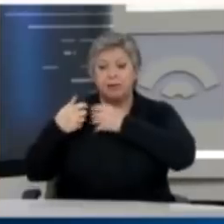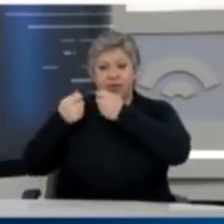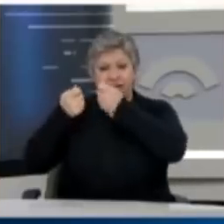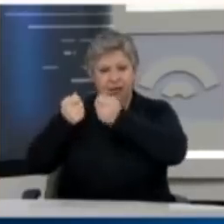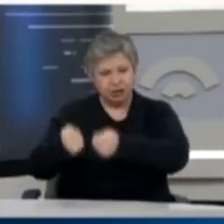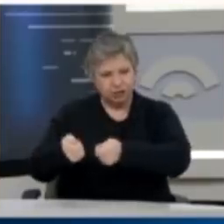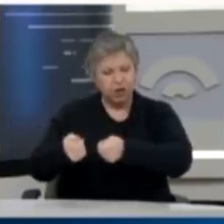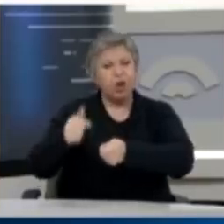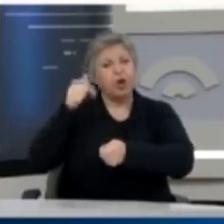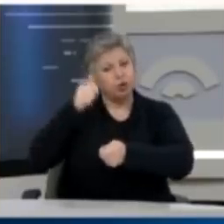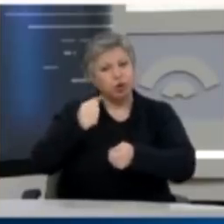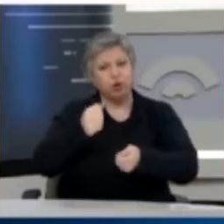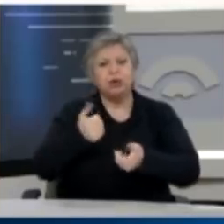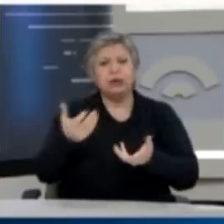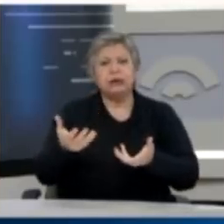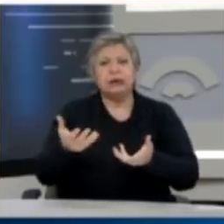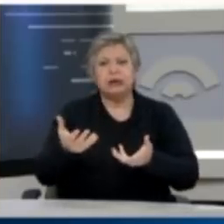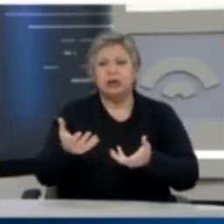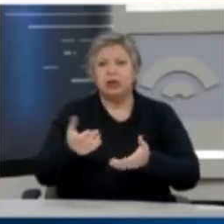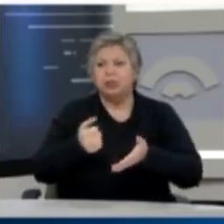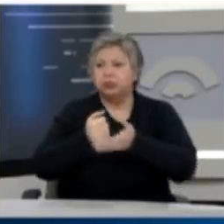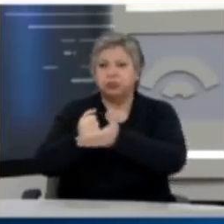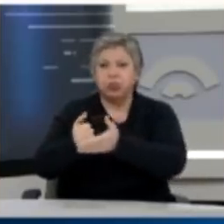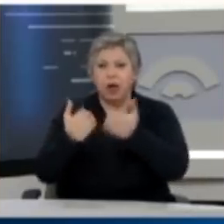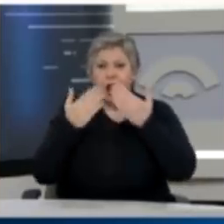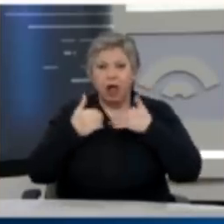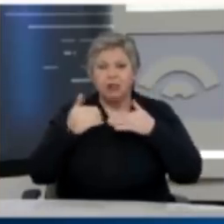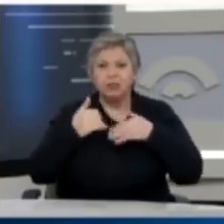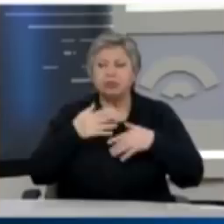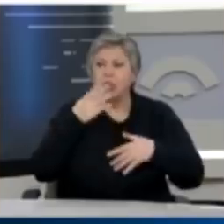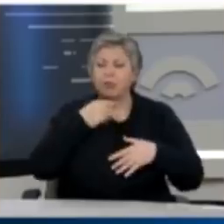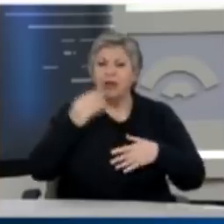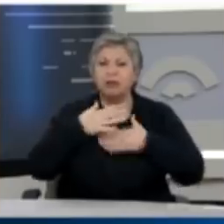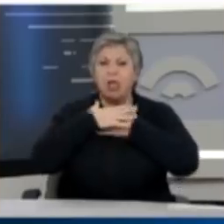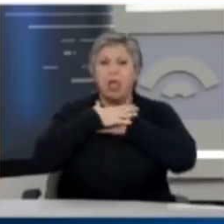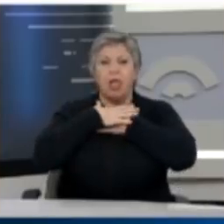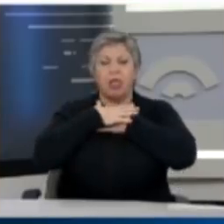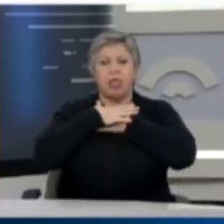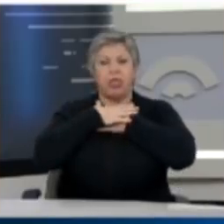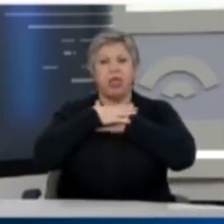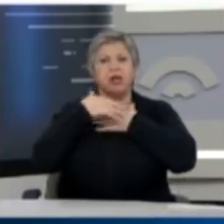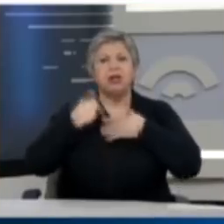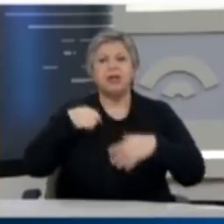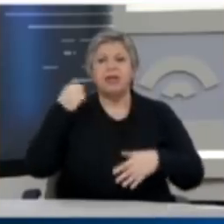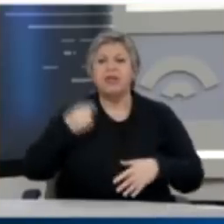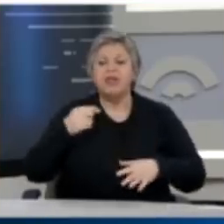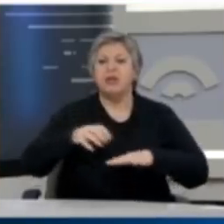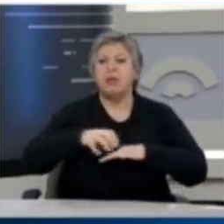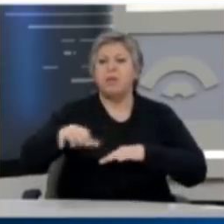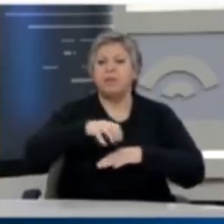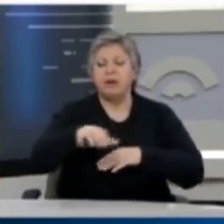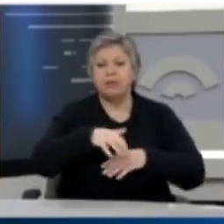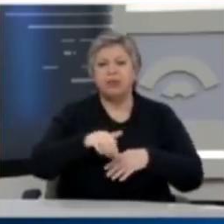συνοδεύεται από οικονομικό στραγγαλισμό, μετατρέποντας τους δήμους, τις περιφέρειες σε ένα ακόμα